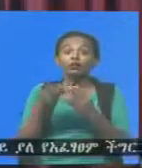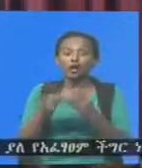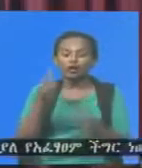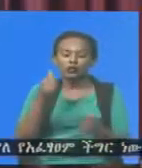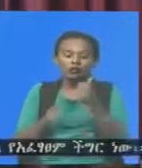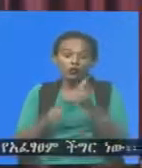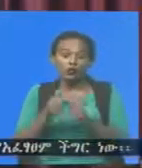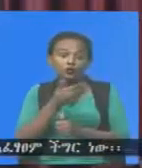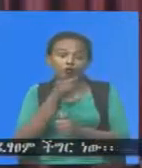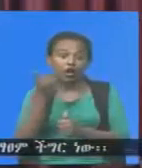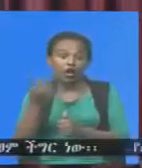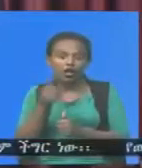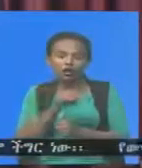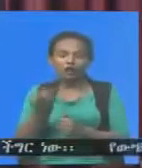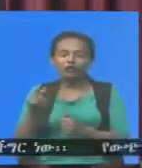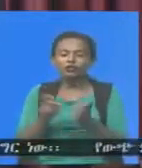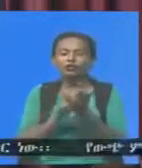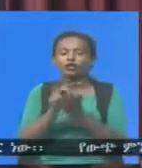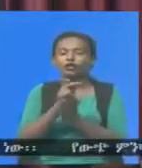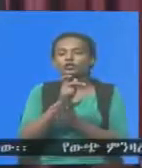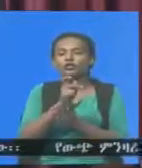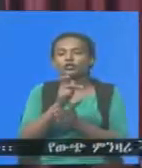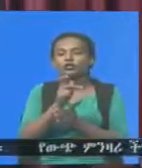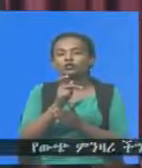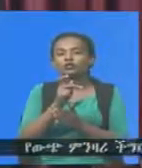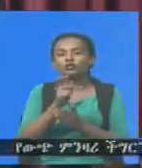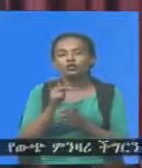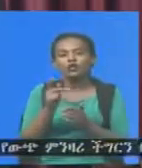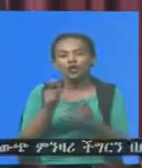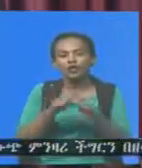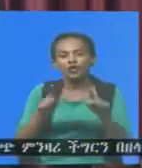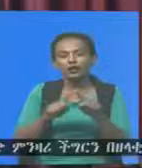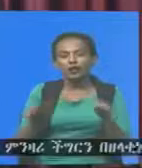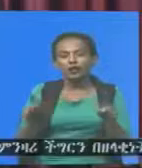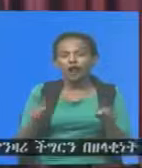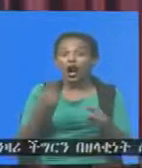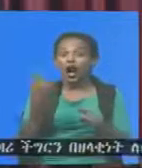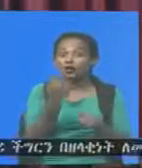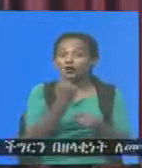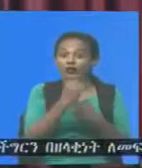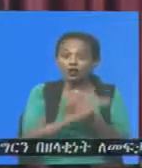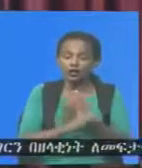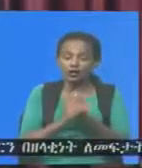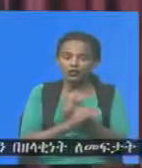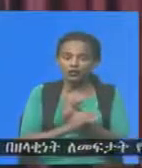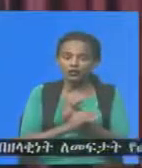ይሻላል እንደ ዲሞክራሲው አግባብ ይለያያል። አንዳንድ ሀገራት